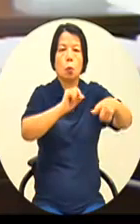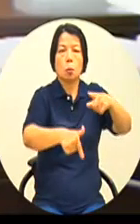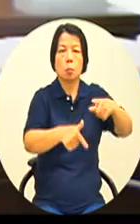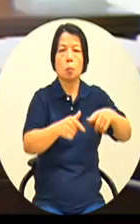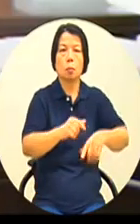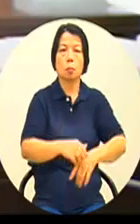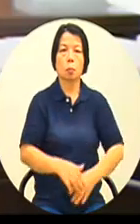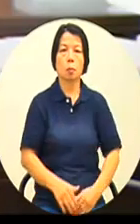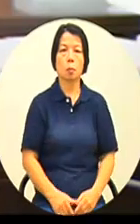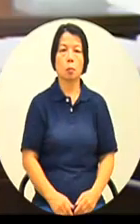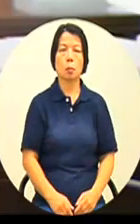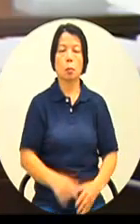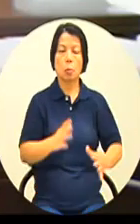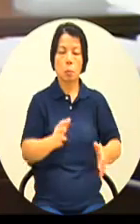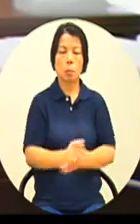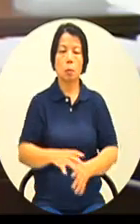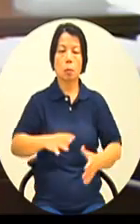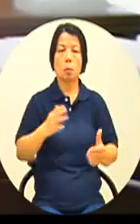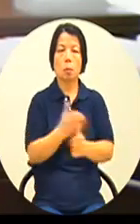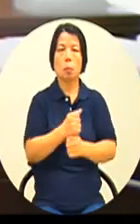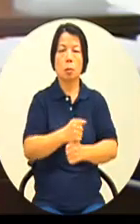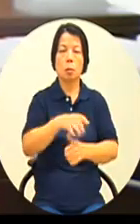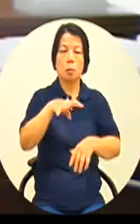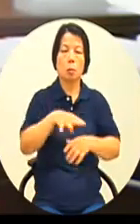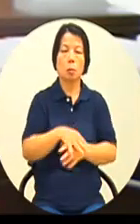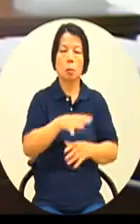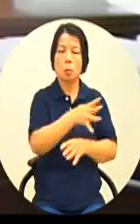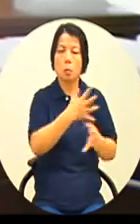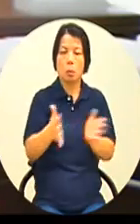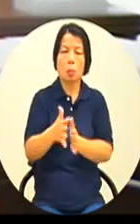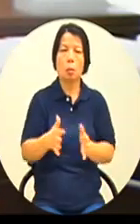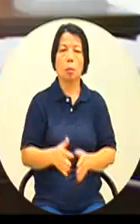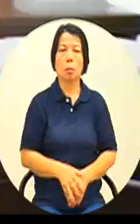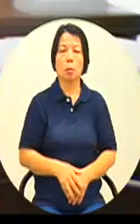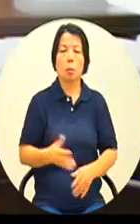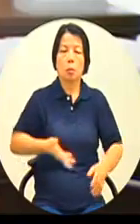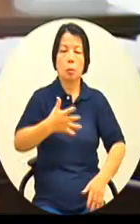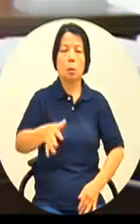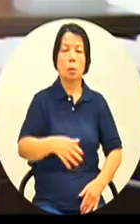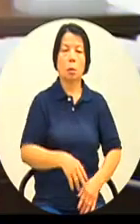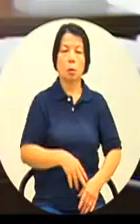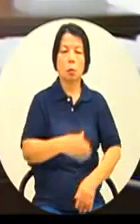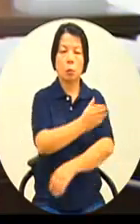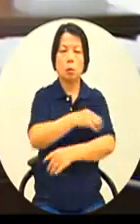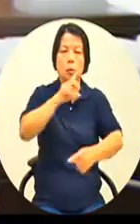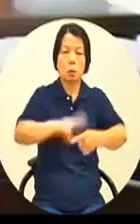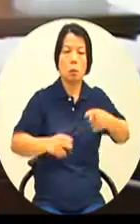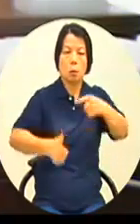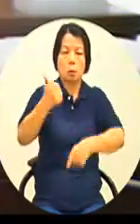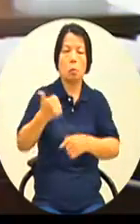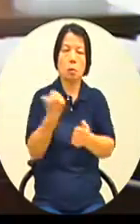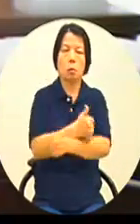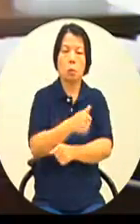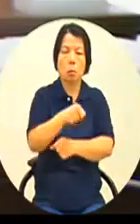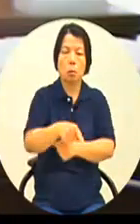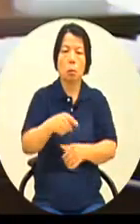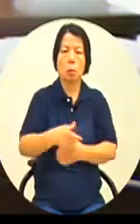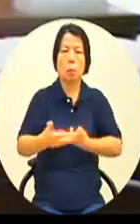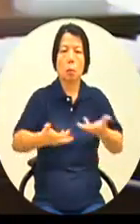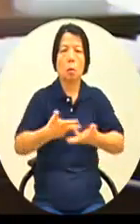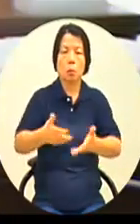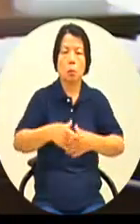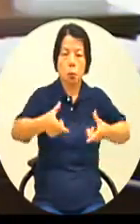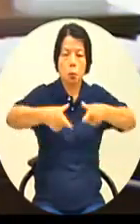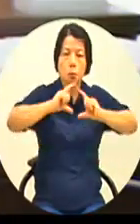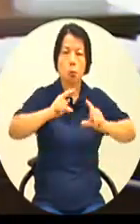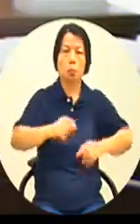在，总经理悬缺，所以就由陈董事长来做这个代理这个业务上的答复